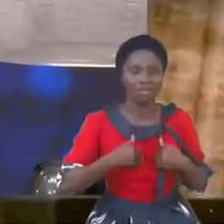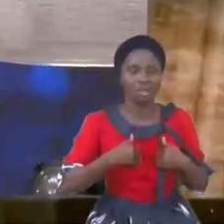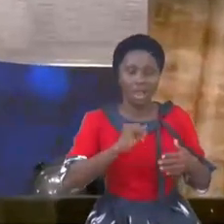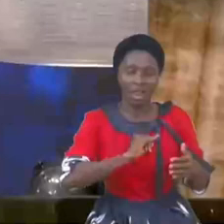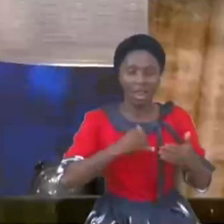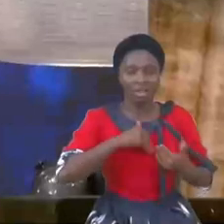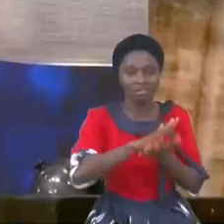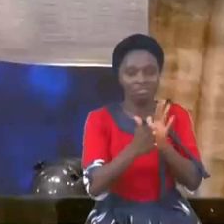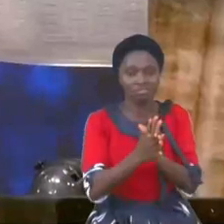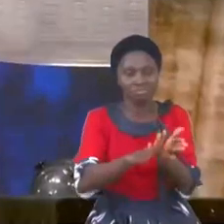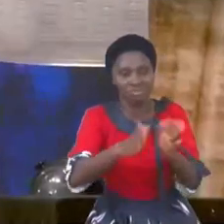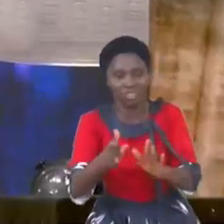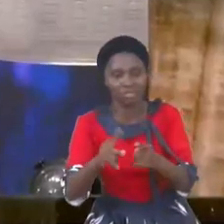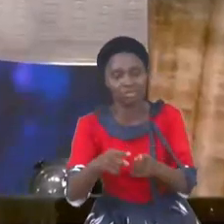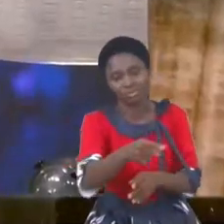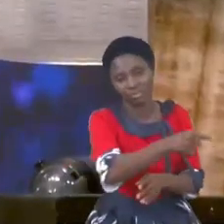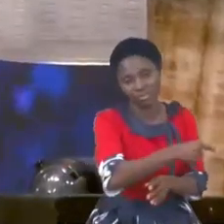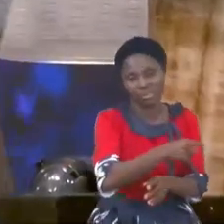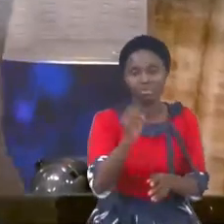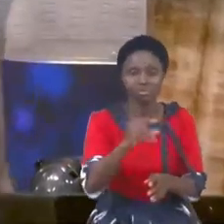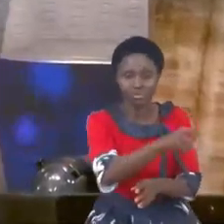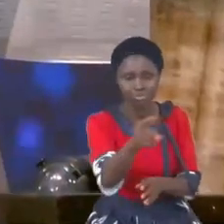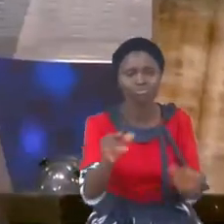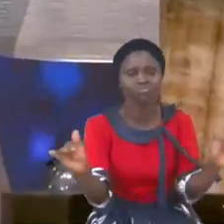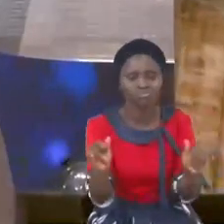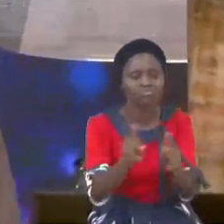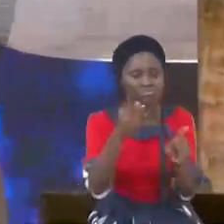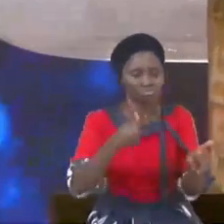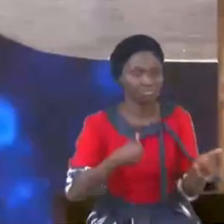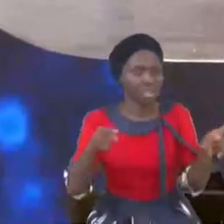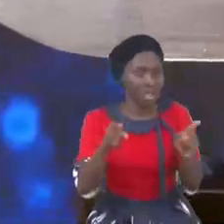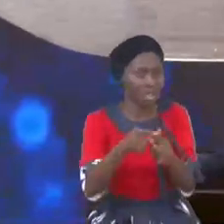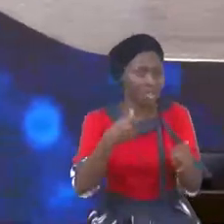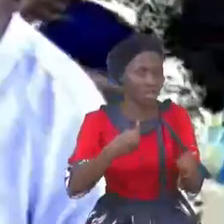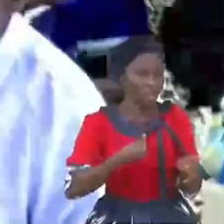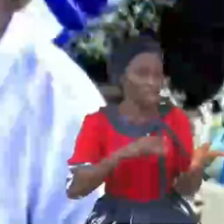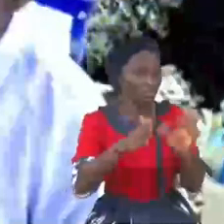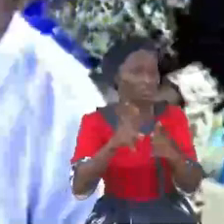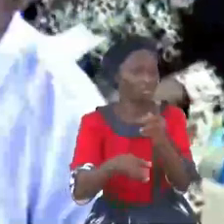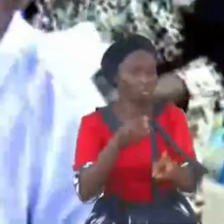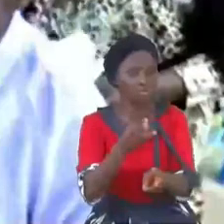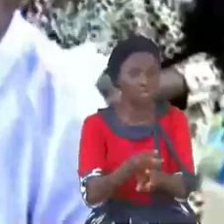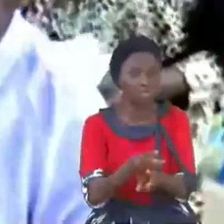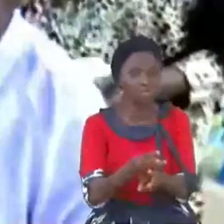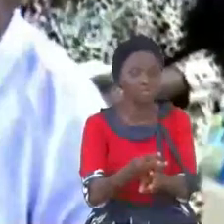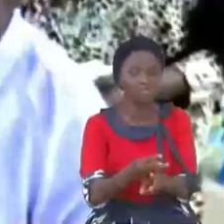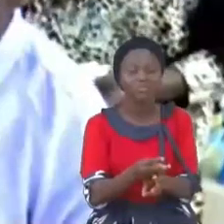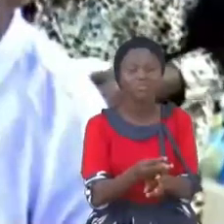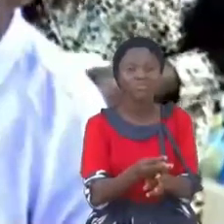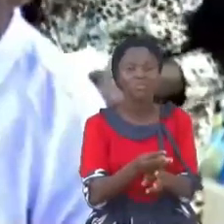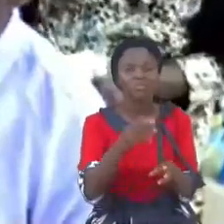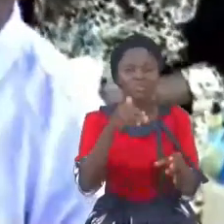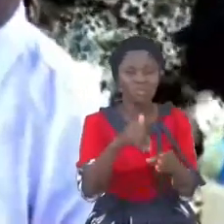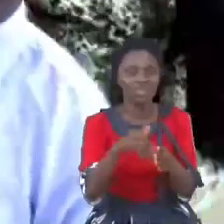monde, soyez comme moi, soyez mort au monde. Déjà, vous voyez que je suis mort aux commentaires des gens dans la